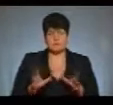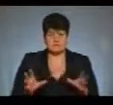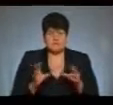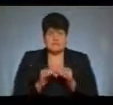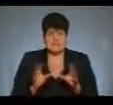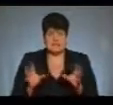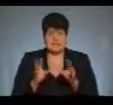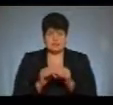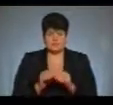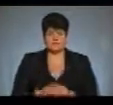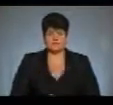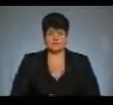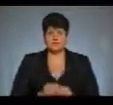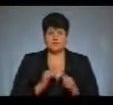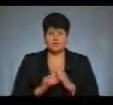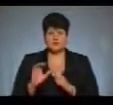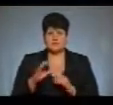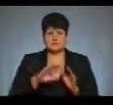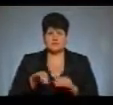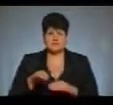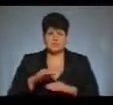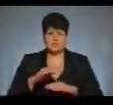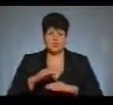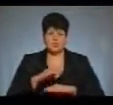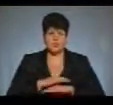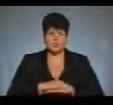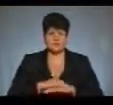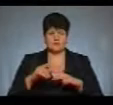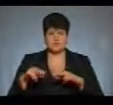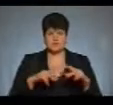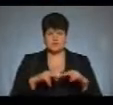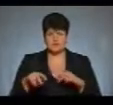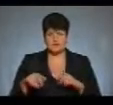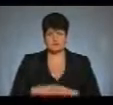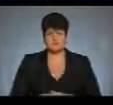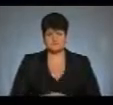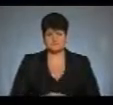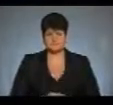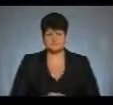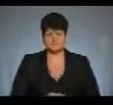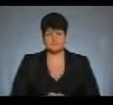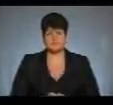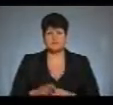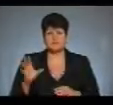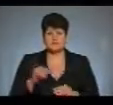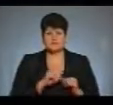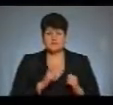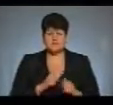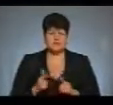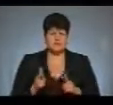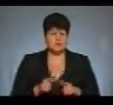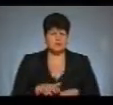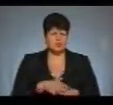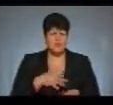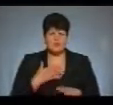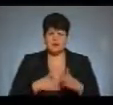з'єднували докупи. Ми кожної середи після уроків танцювали, вчилися танець танцювати. Ми від цього серця готувалися дуже довго і